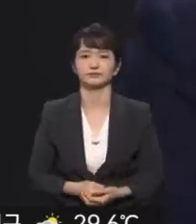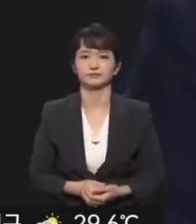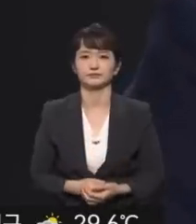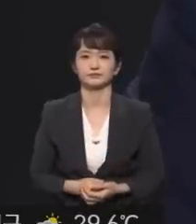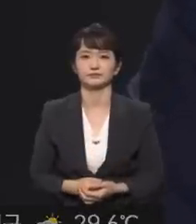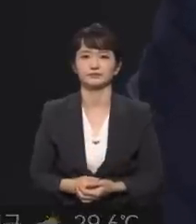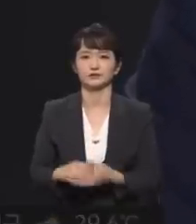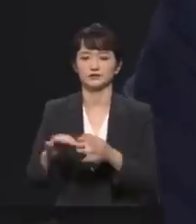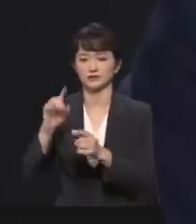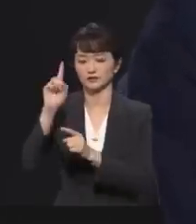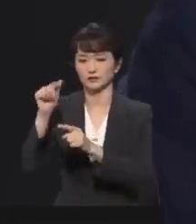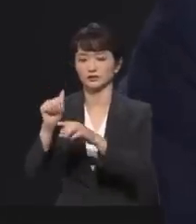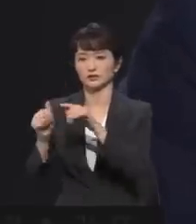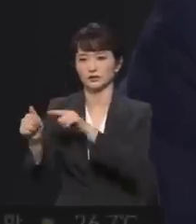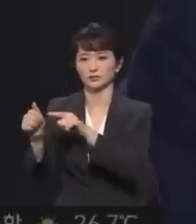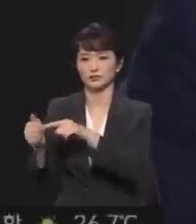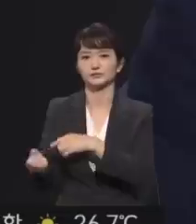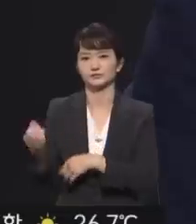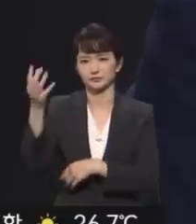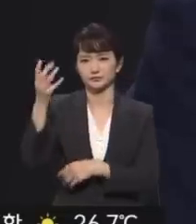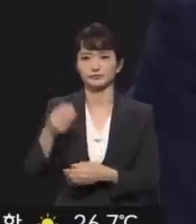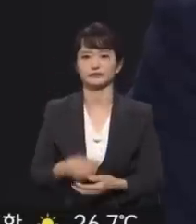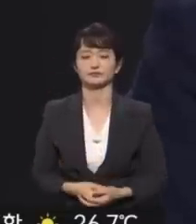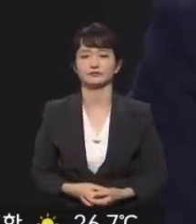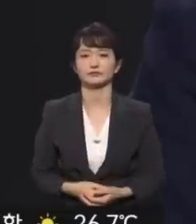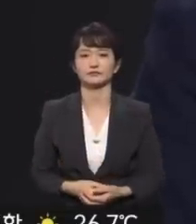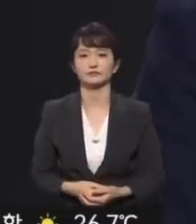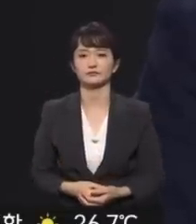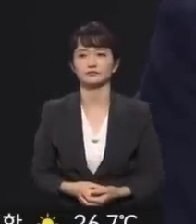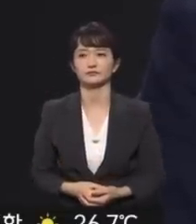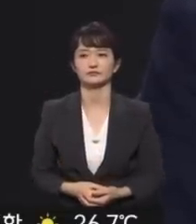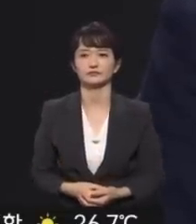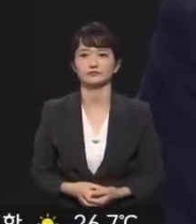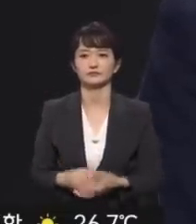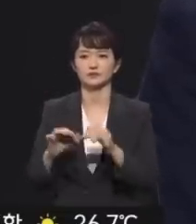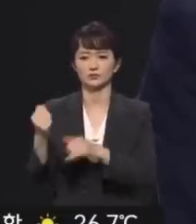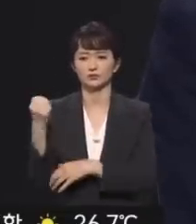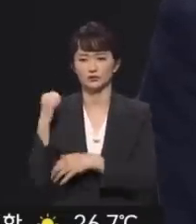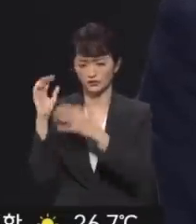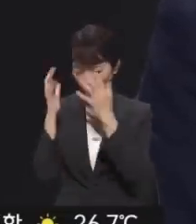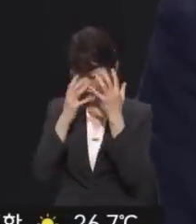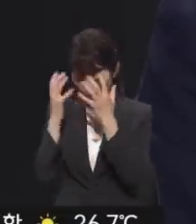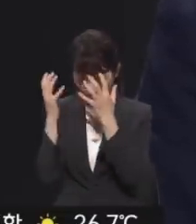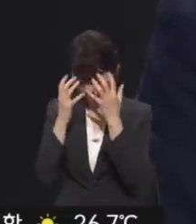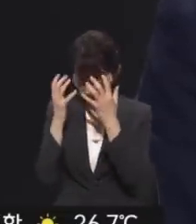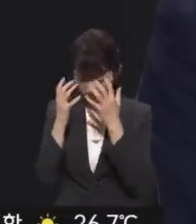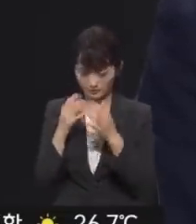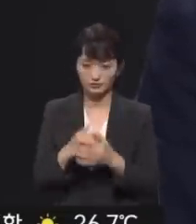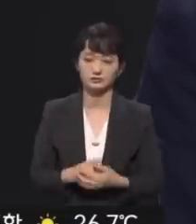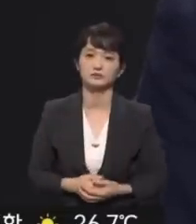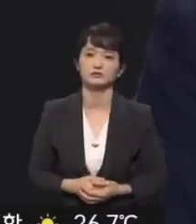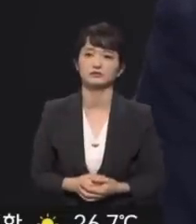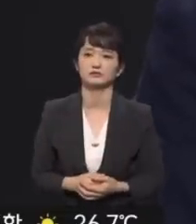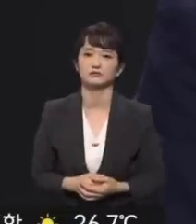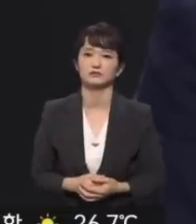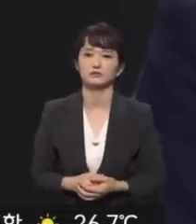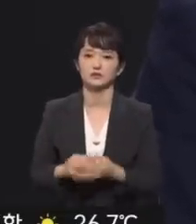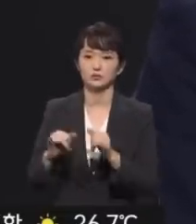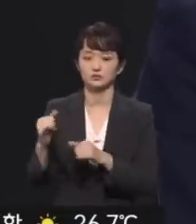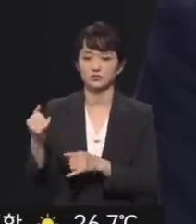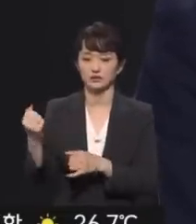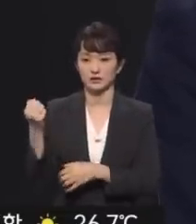혼란에 빠진 건 기정 사실인데 여기서부터가 중요 하다고 생각을 해요 여기서 만약에 또다시 국민의 이미 정신을